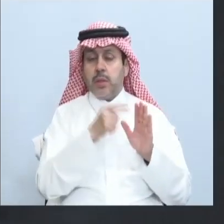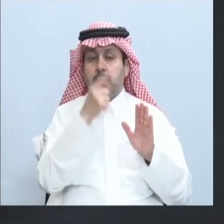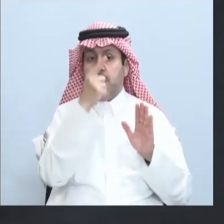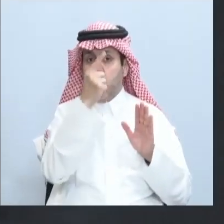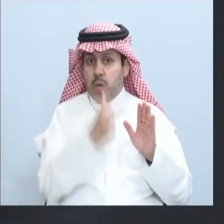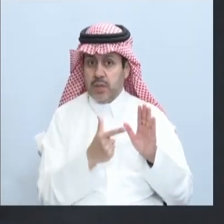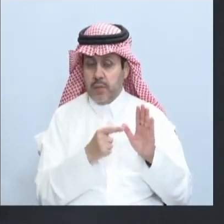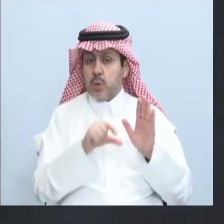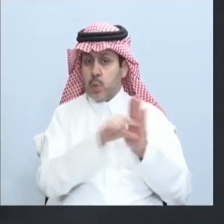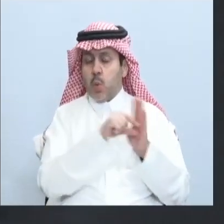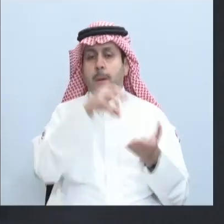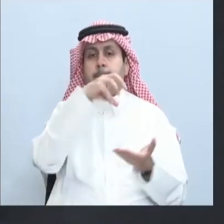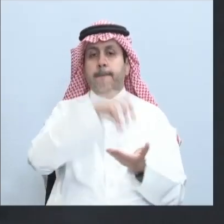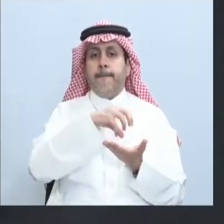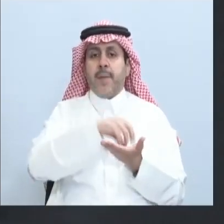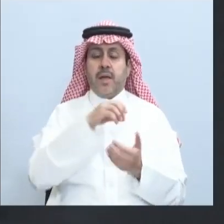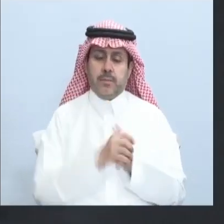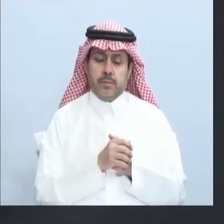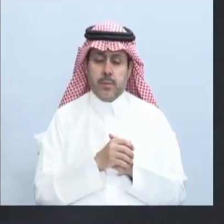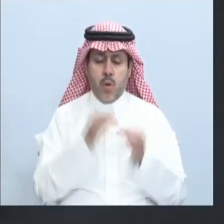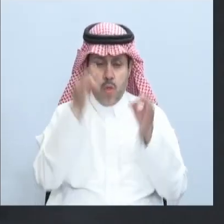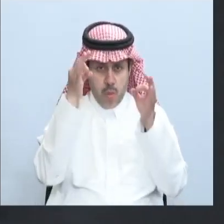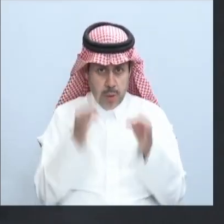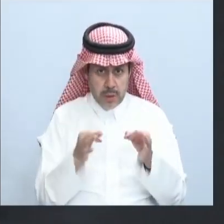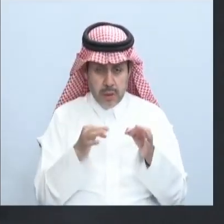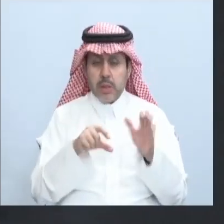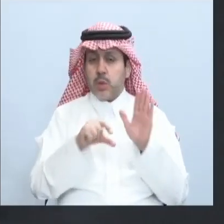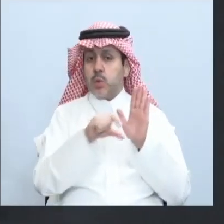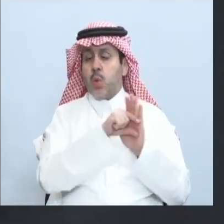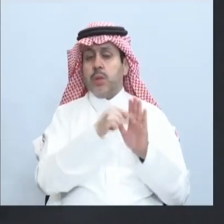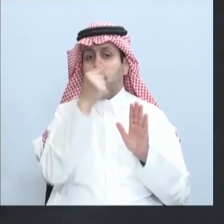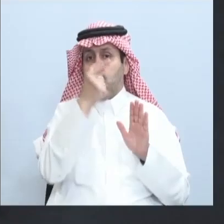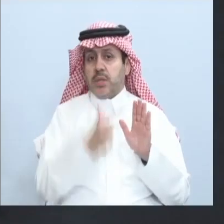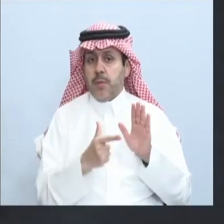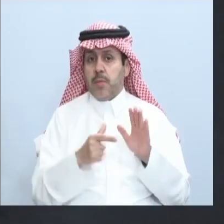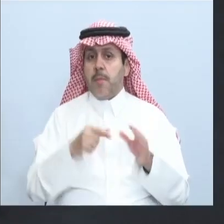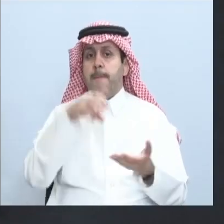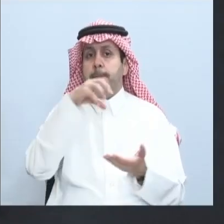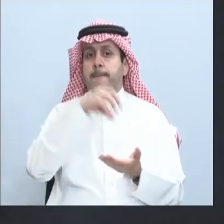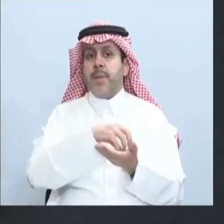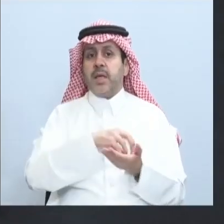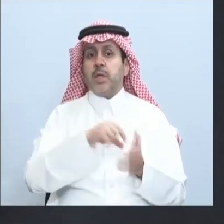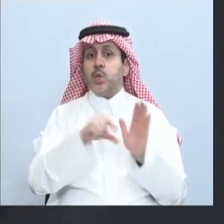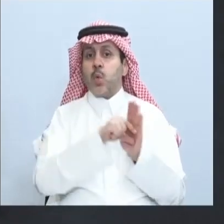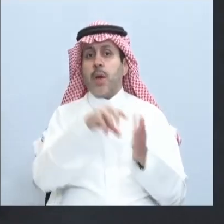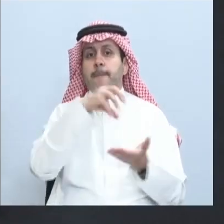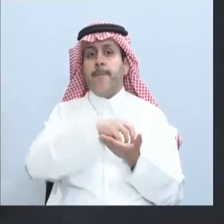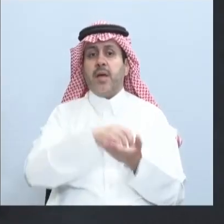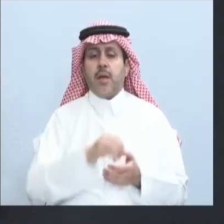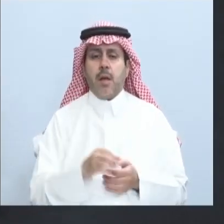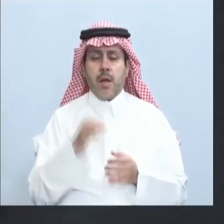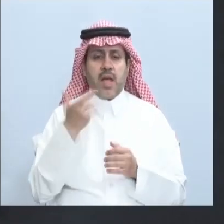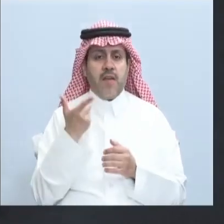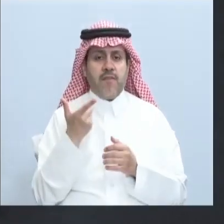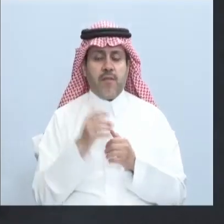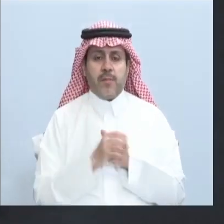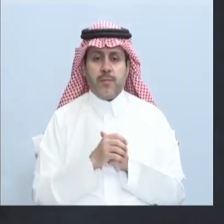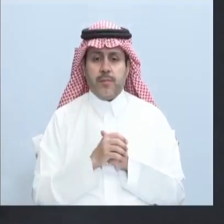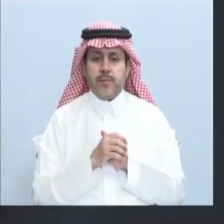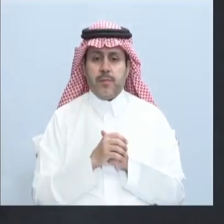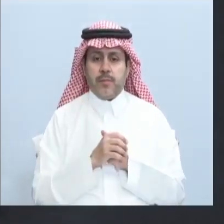فاريد منك ان تثبت ان سوره الفاتحه سوره مكيه كيف يمكنك اثبات ان سوره الفاتحه سوره